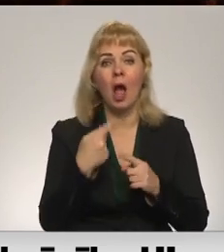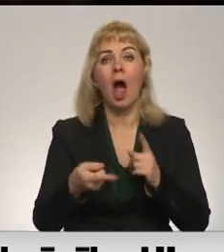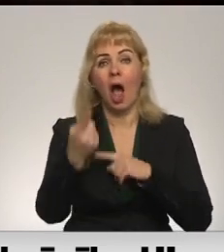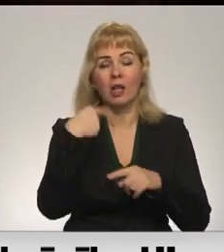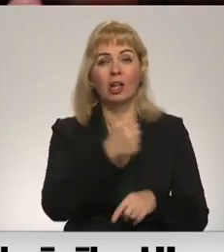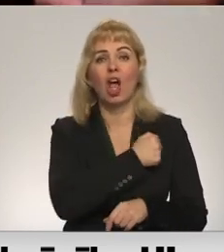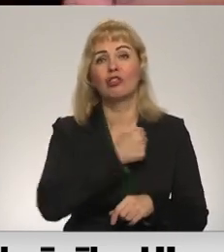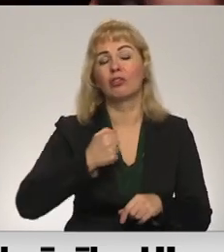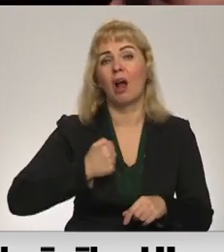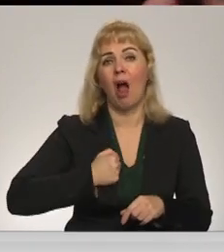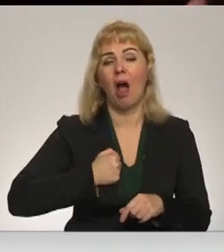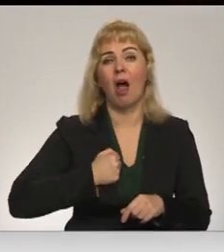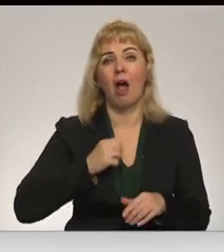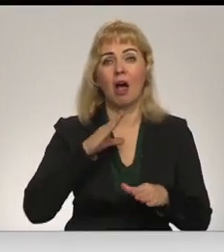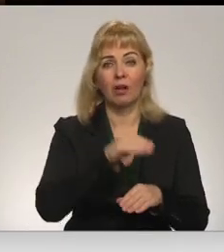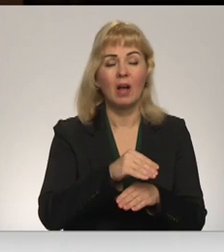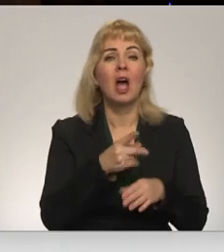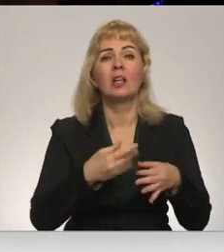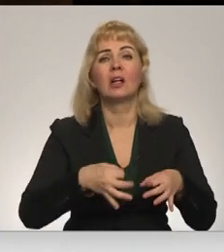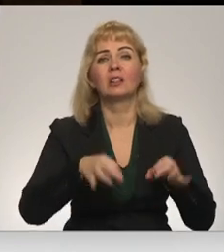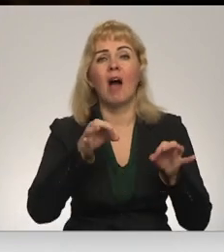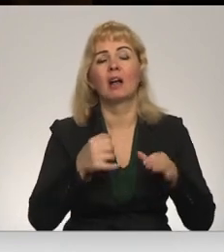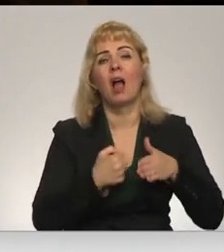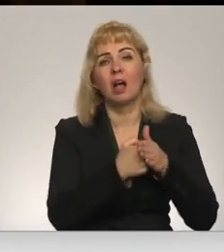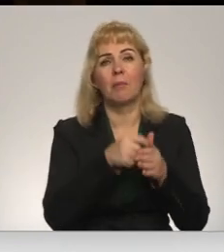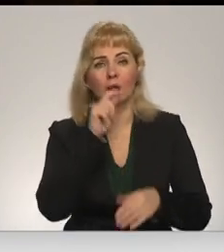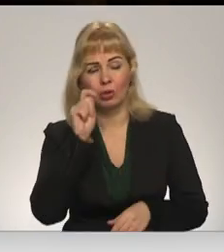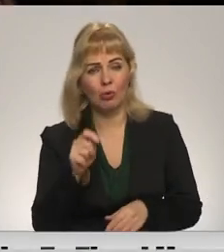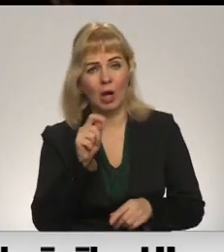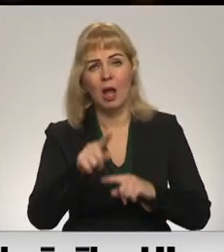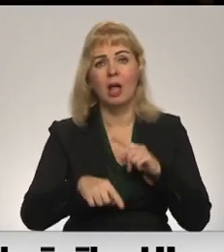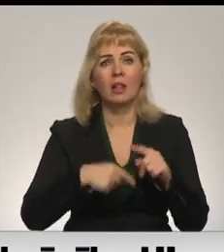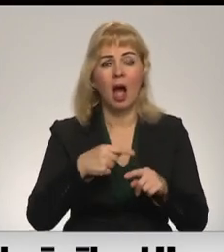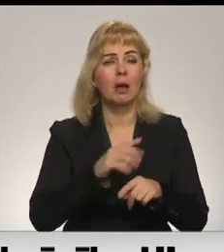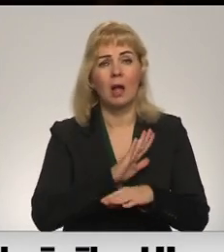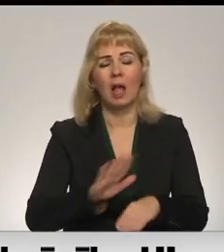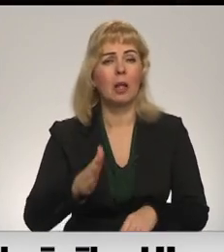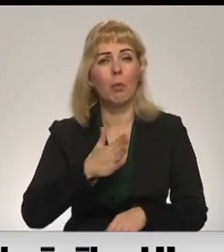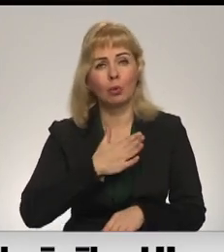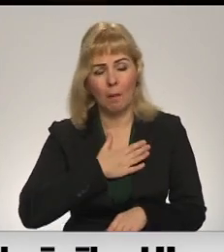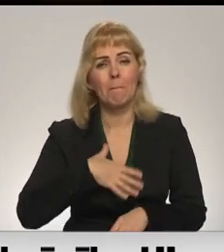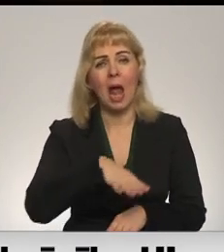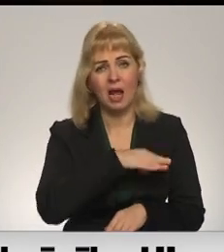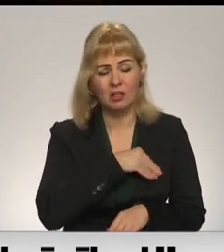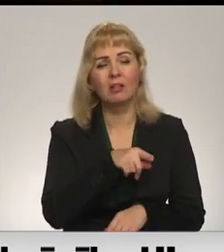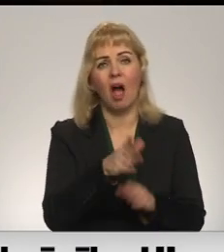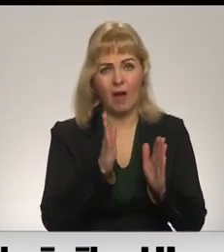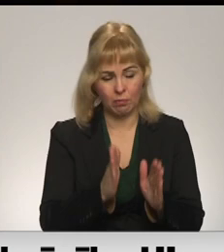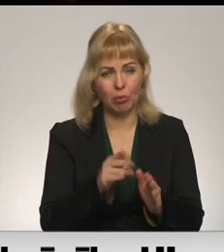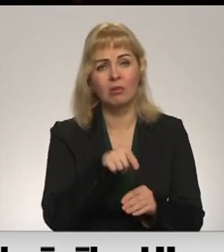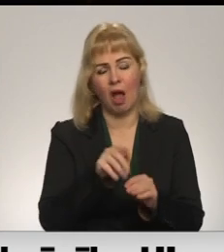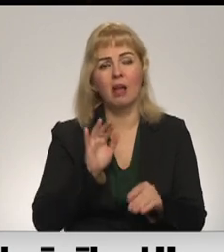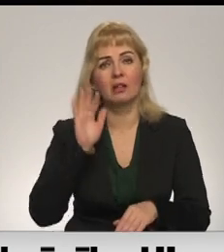līnijā. Svarīgi atbalstīt Ukrainu, lai nākamie neesam mēs, jo tā var būt, un tā ir